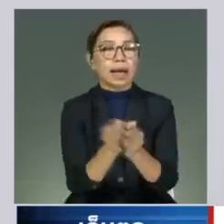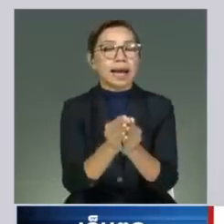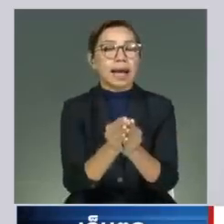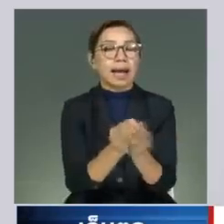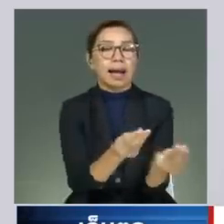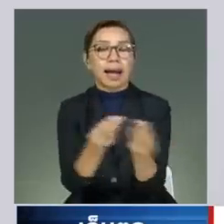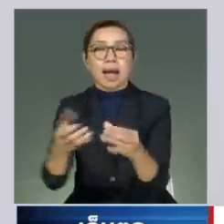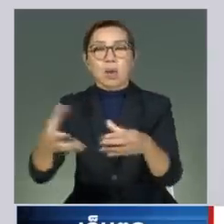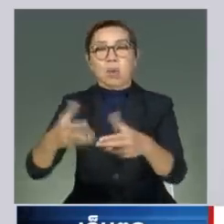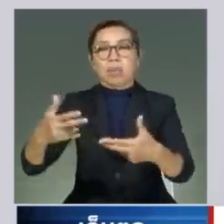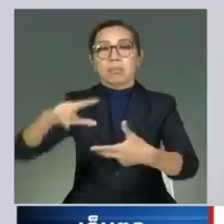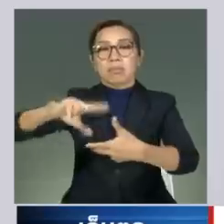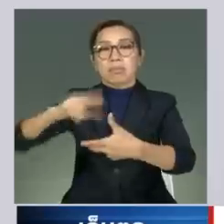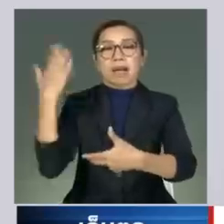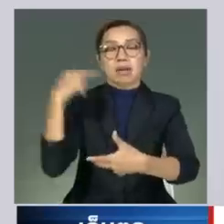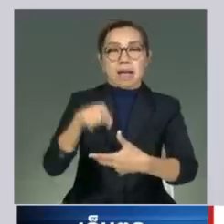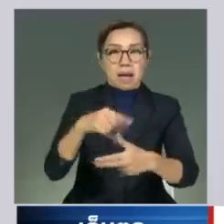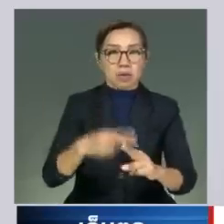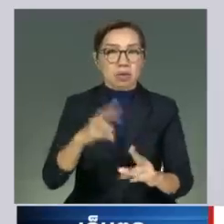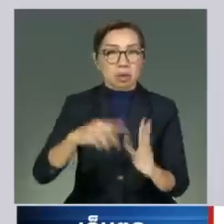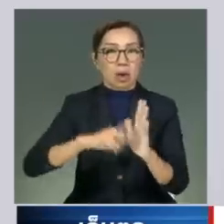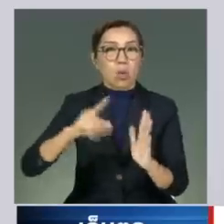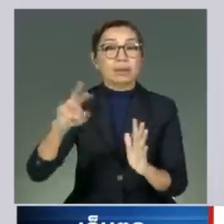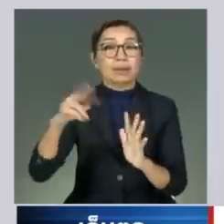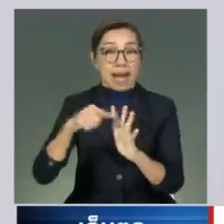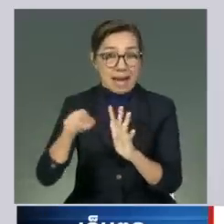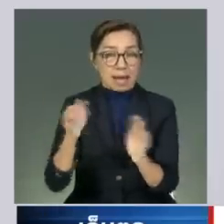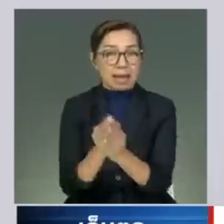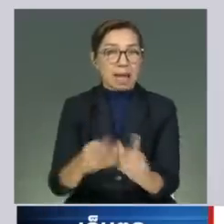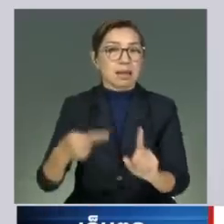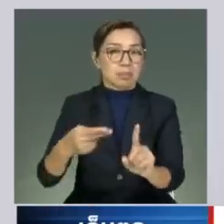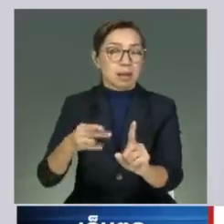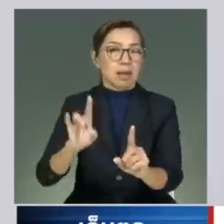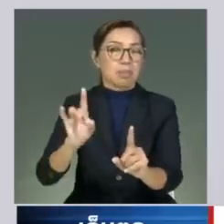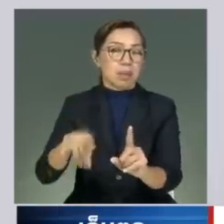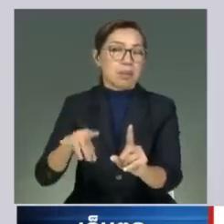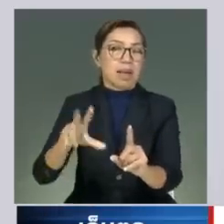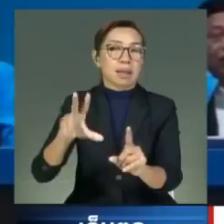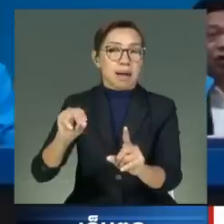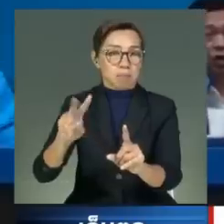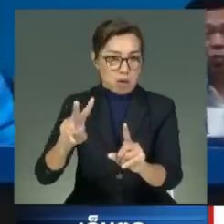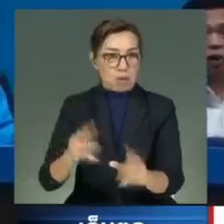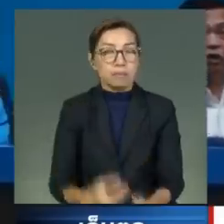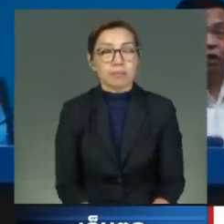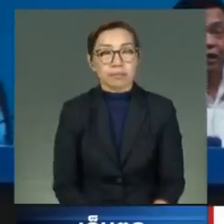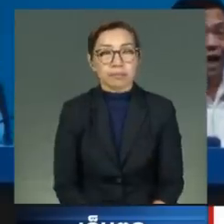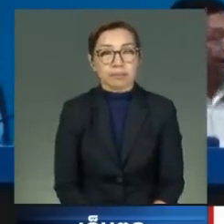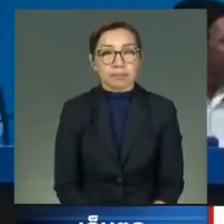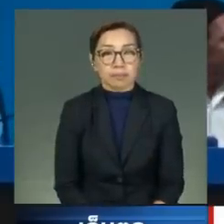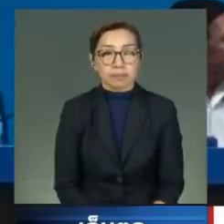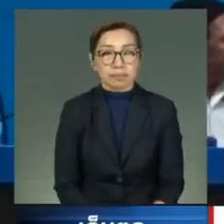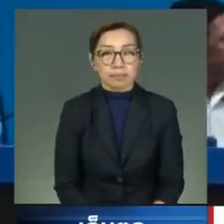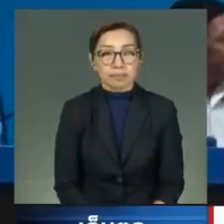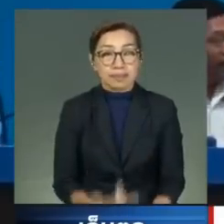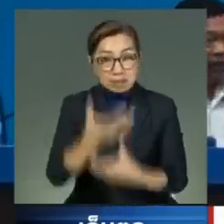พรรคพลังประชารัฐให้กับคุณวัชระกันนิกาที่ได้ไป18,032คะแนนค่ะอือทีนี้คุณ